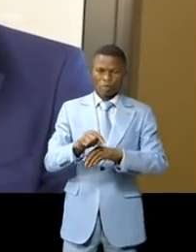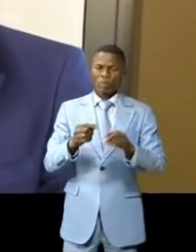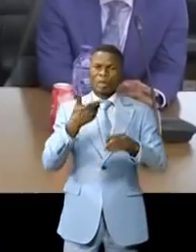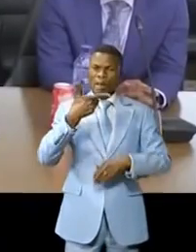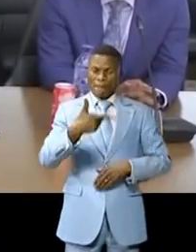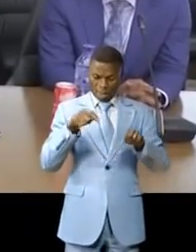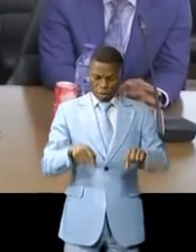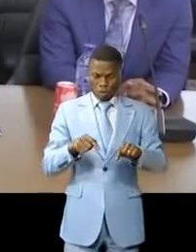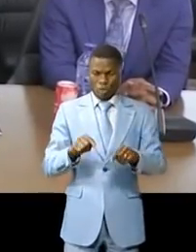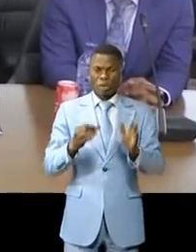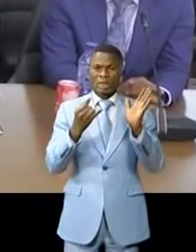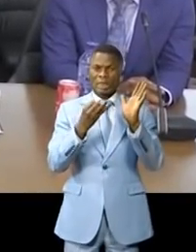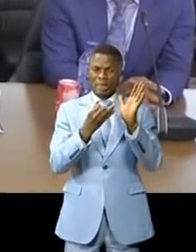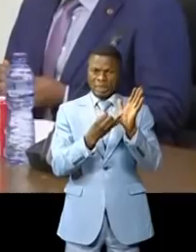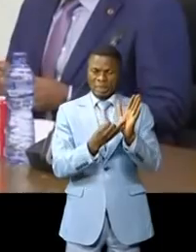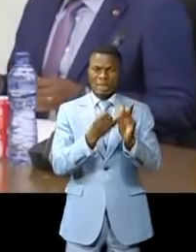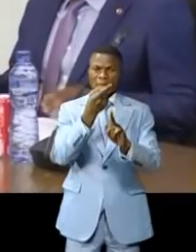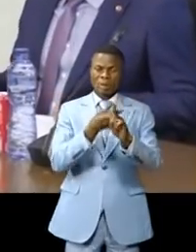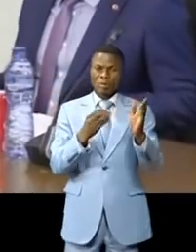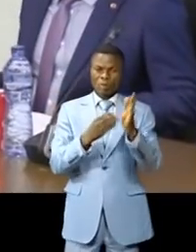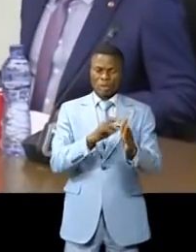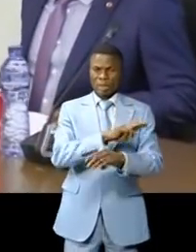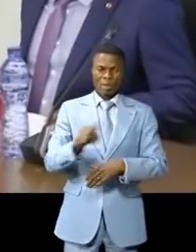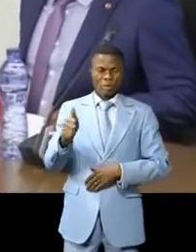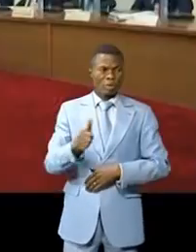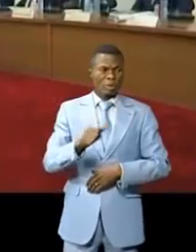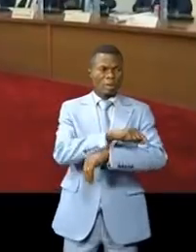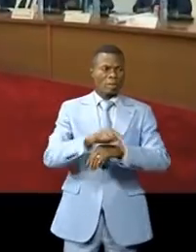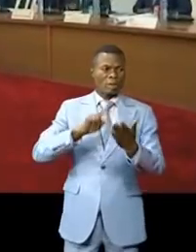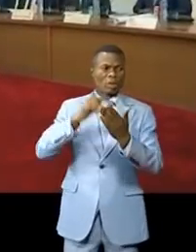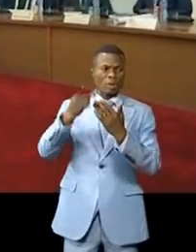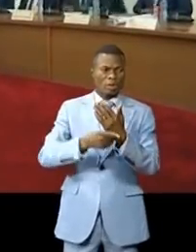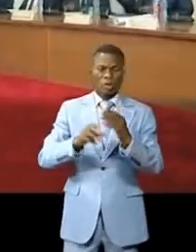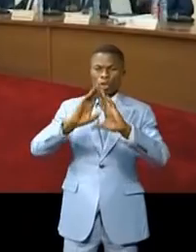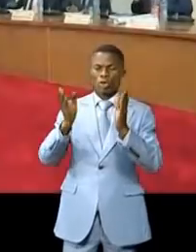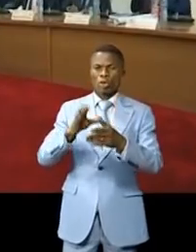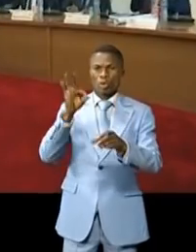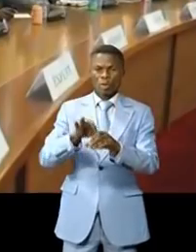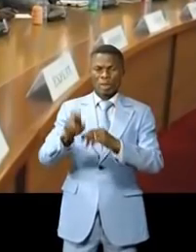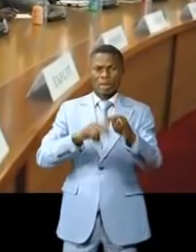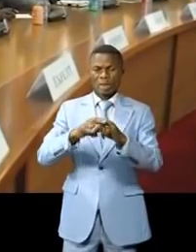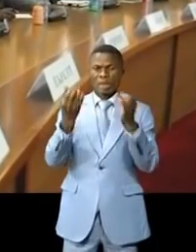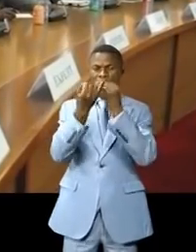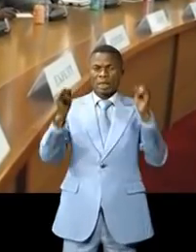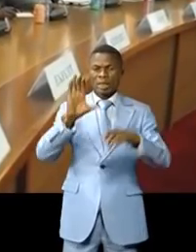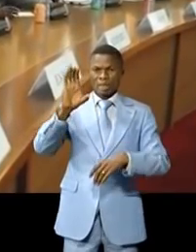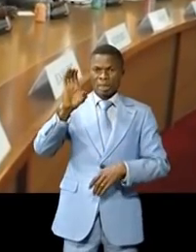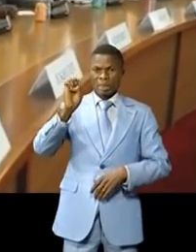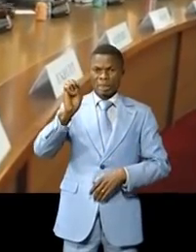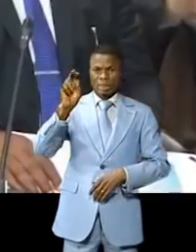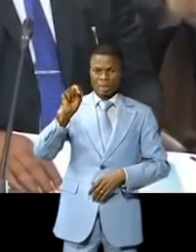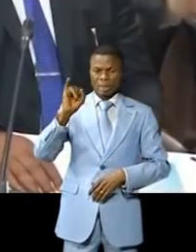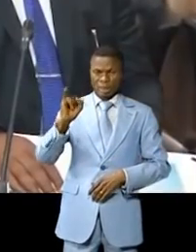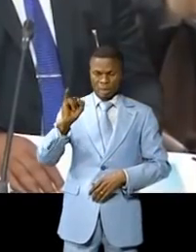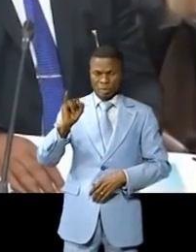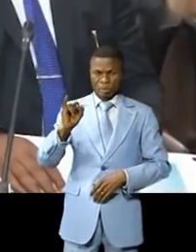6 septembre 2021. Composé des membres de la primature, du ministère du plan, de la commission électorale nationale indépendante, de l'office